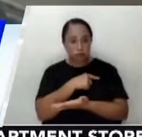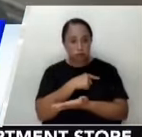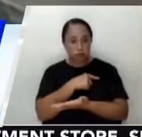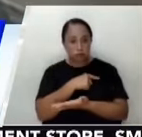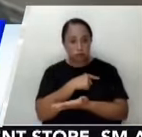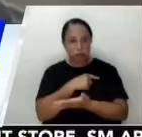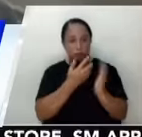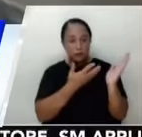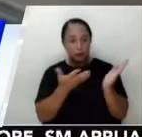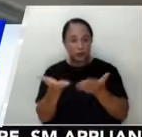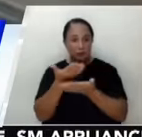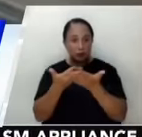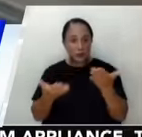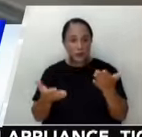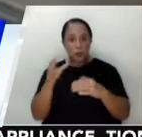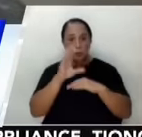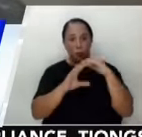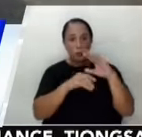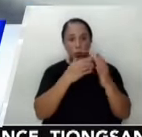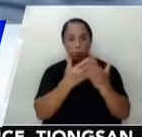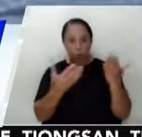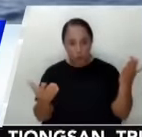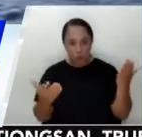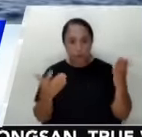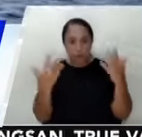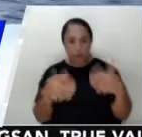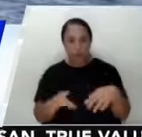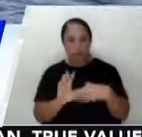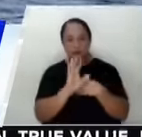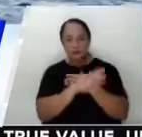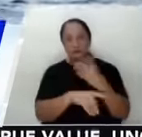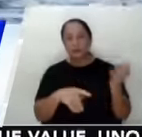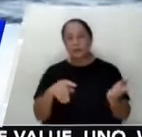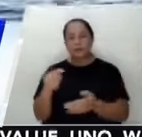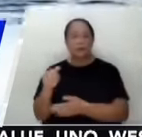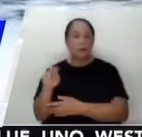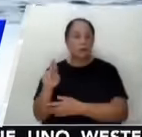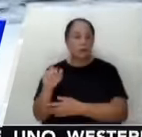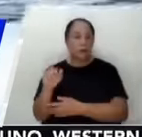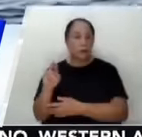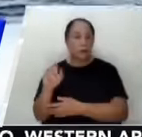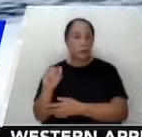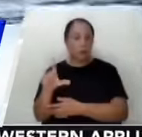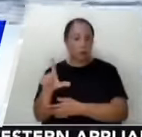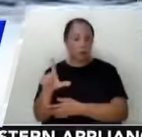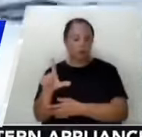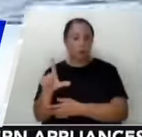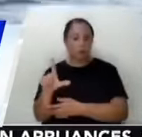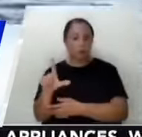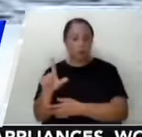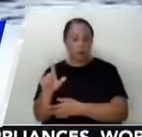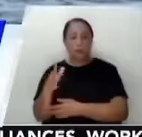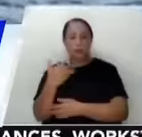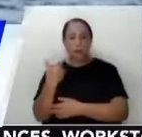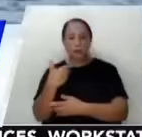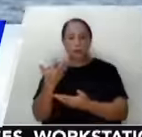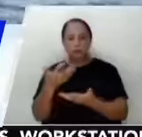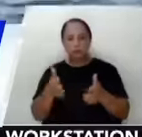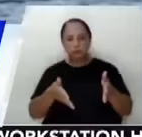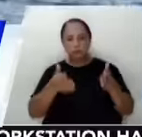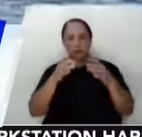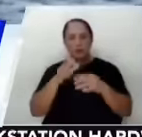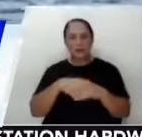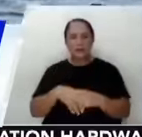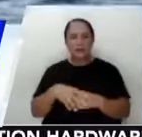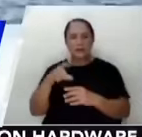construction materials, that's the time we go back to the tribunal. Maaari rin daw magtayo roon ng bagong pasilidad gaya ng isang lighthouse. Kapag